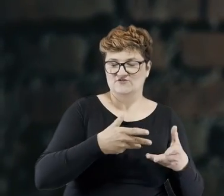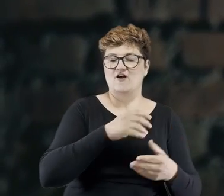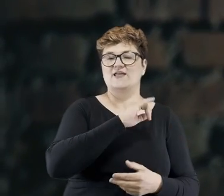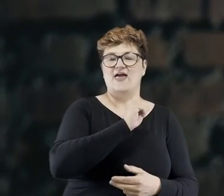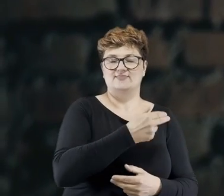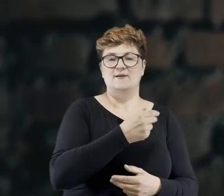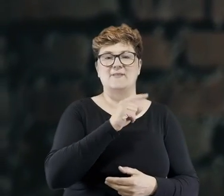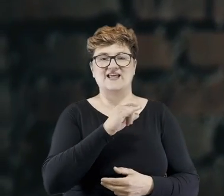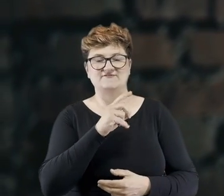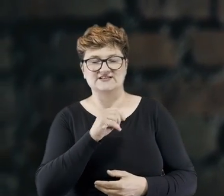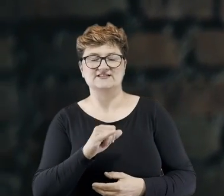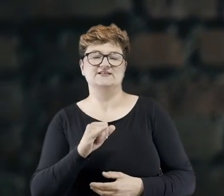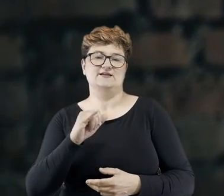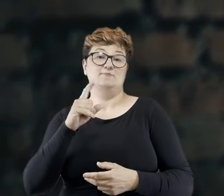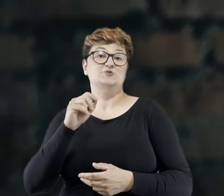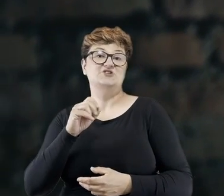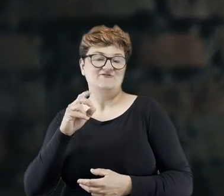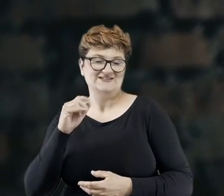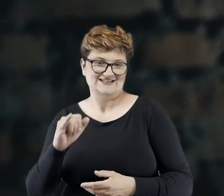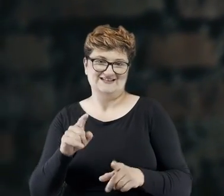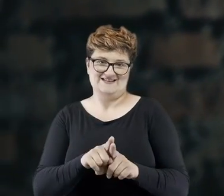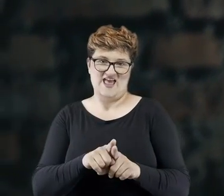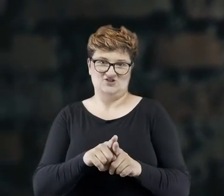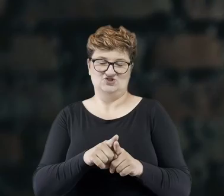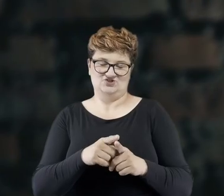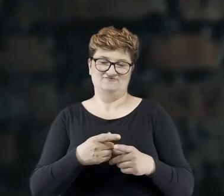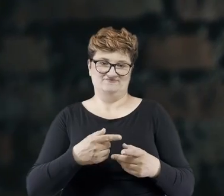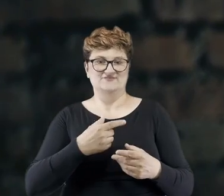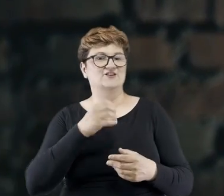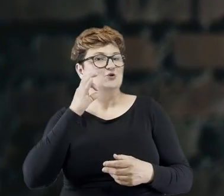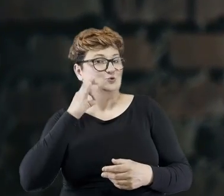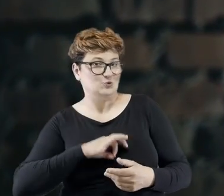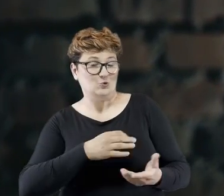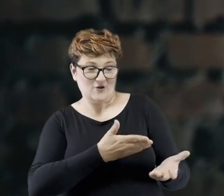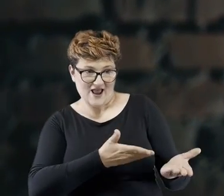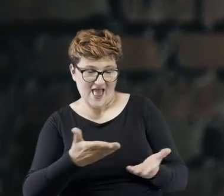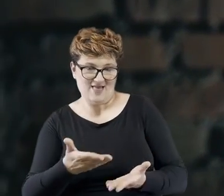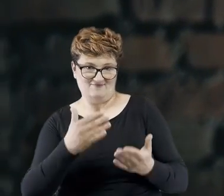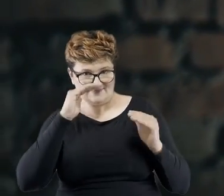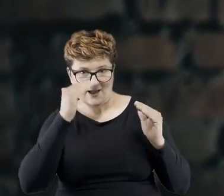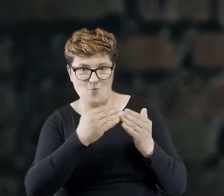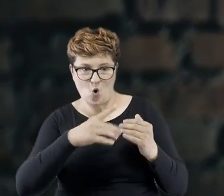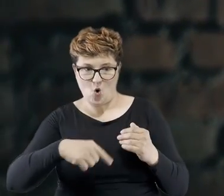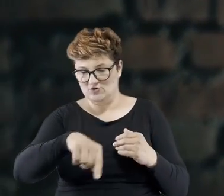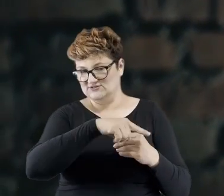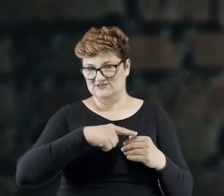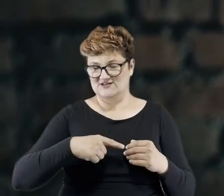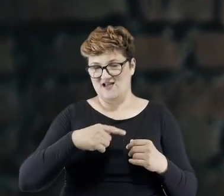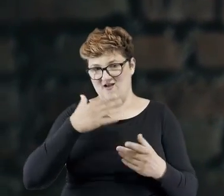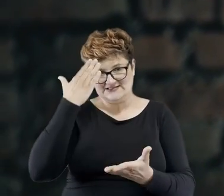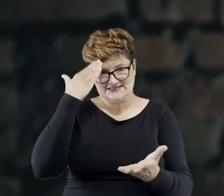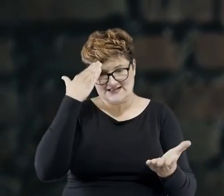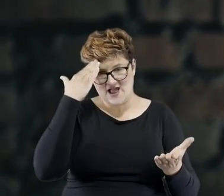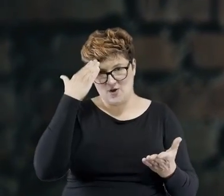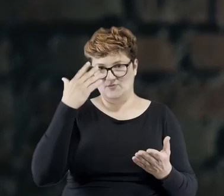Panieński, Stanisław Przybyszewski. I z tym towarzystwem on zapoznał swoją córkę Stanisławę